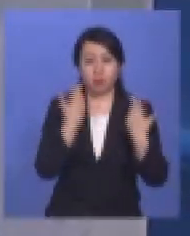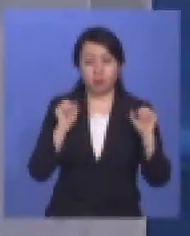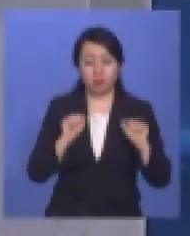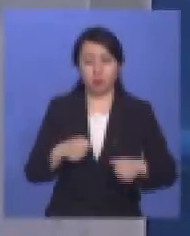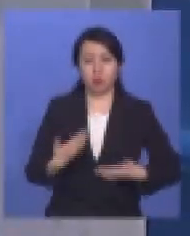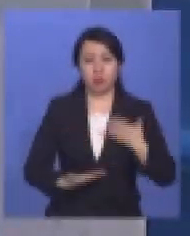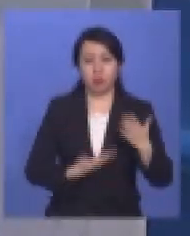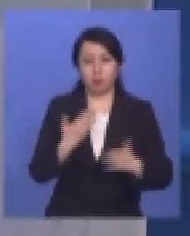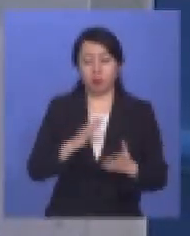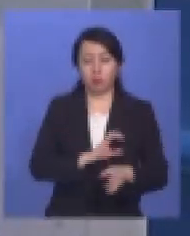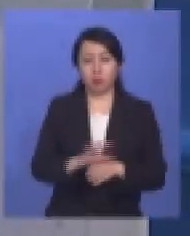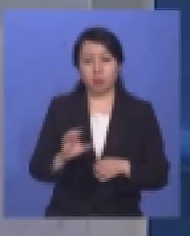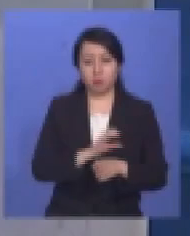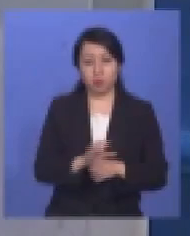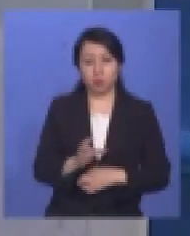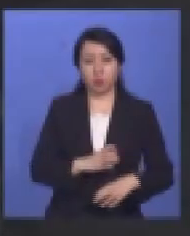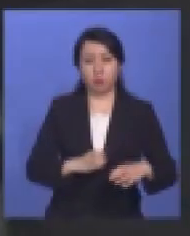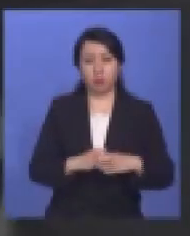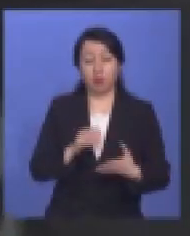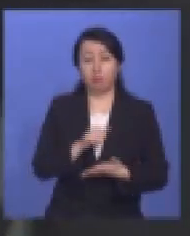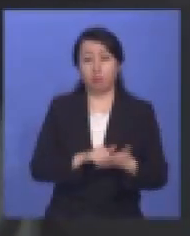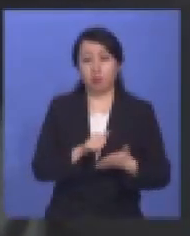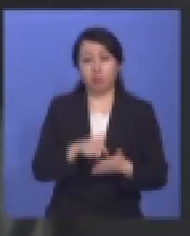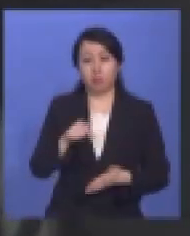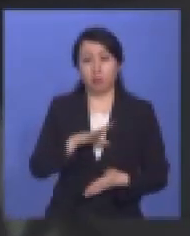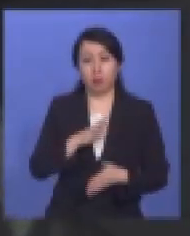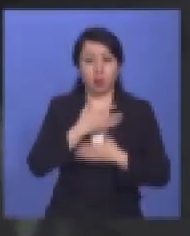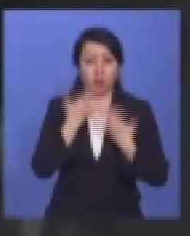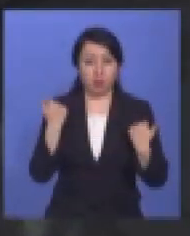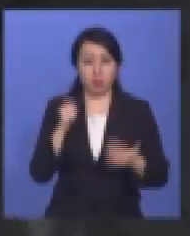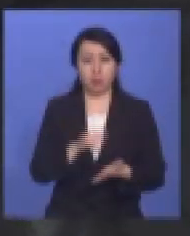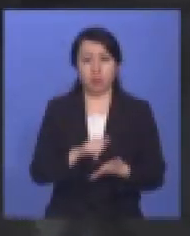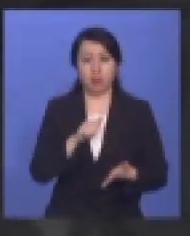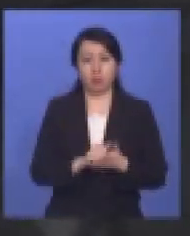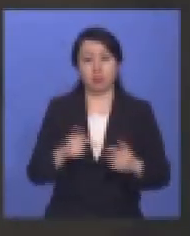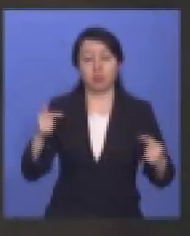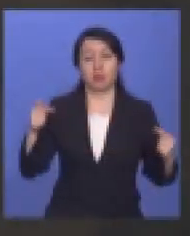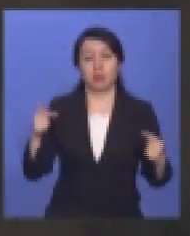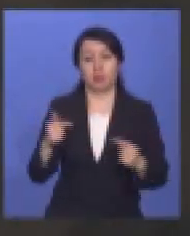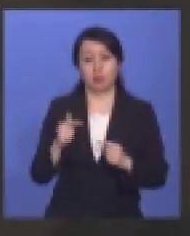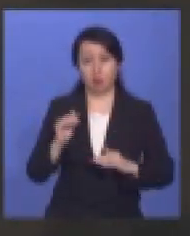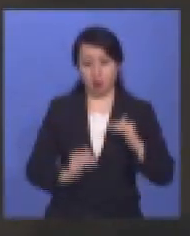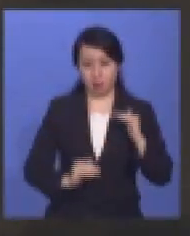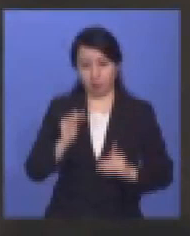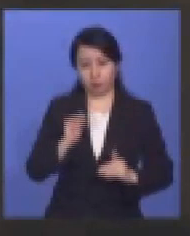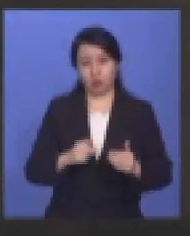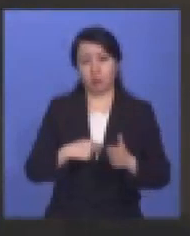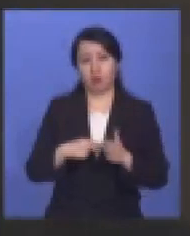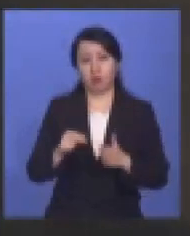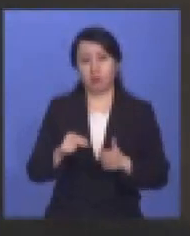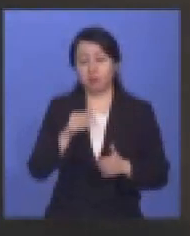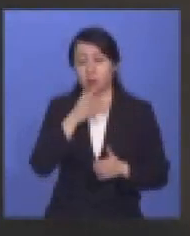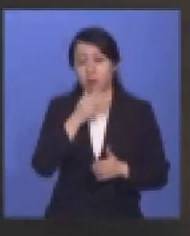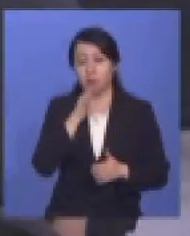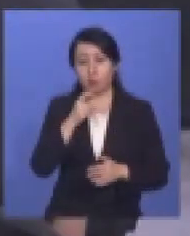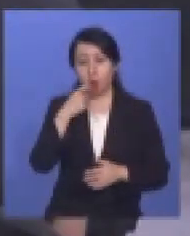выйти на полную производственную мощность. Причиной тому является отсутствие сертификата соответствия на оборудование, приобретенное в свое время